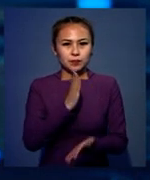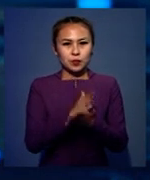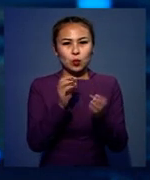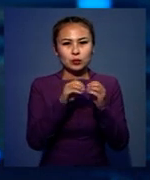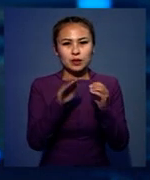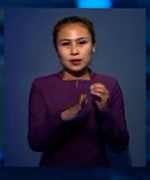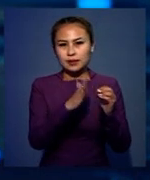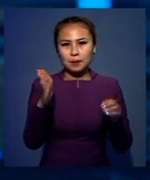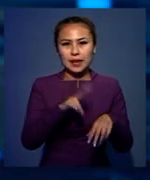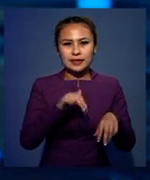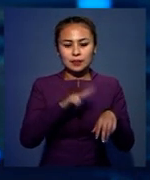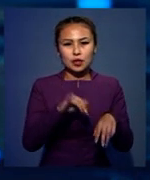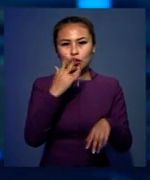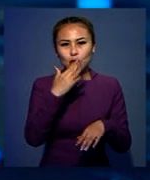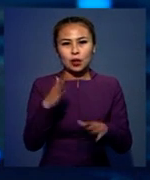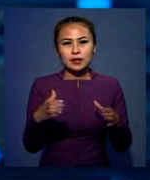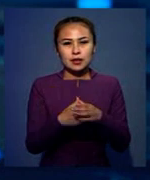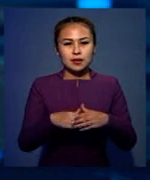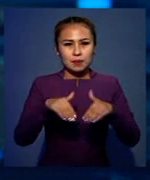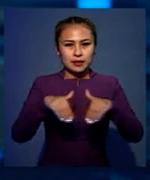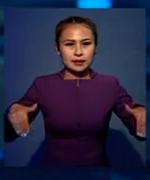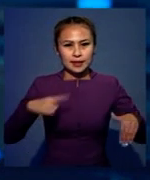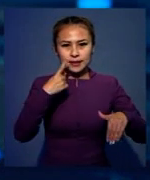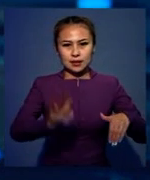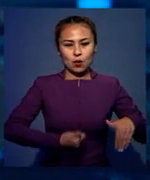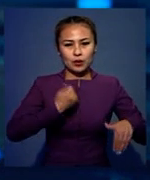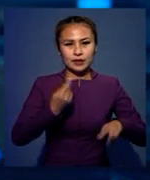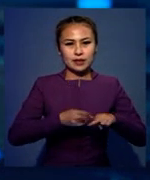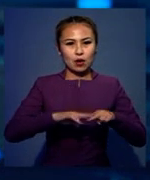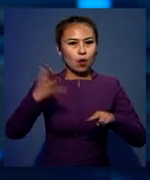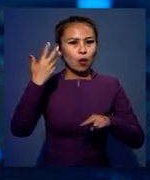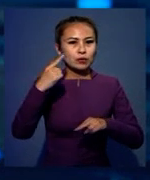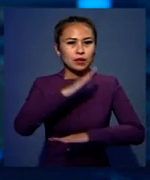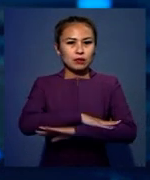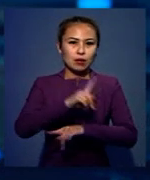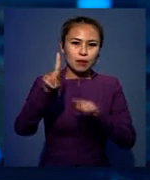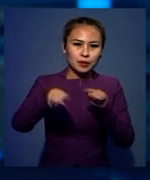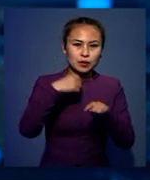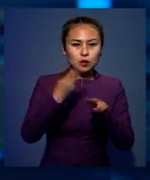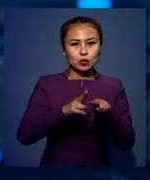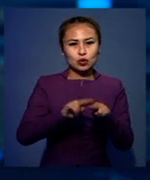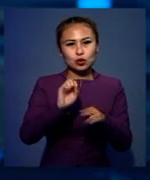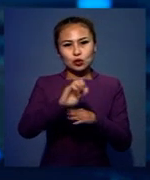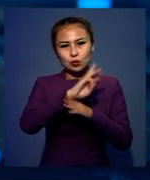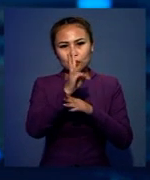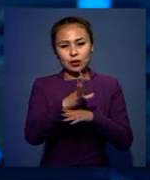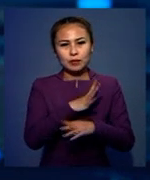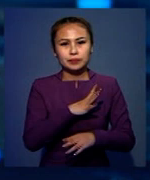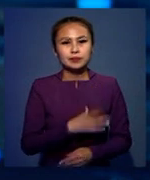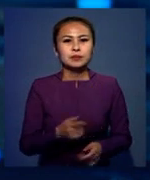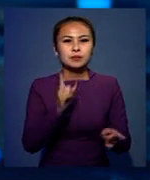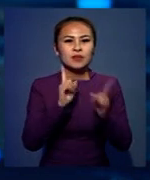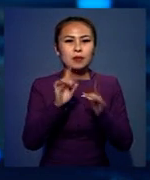жатыр. 10 мыңнан аса полиция мен ұлттық ұланның сарбазы саяси науқан кезіндегі қоғамдық тәртіпті қамтамасыз ету үшін